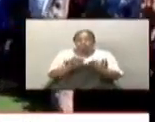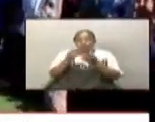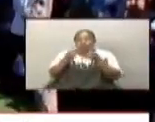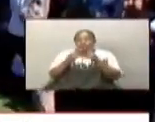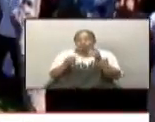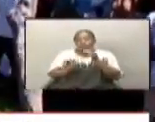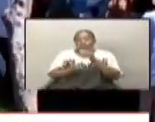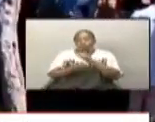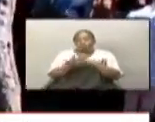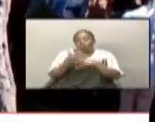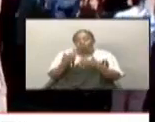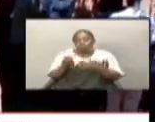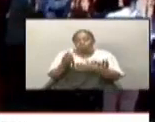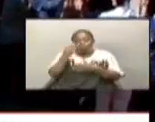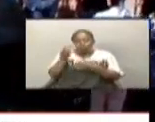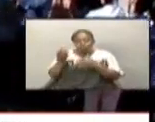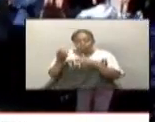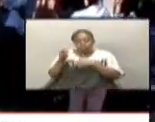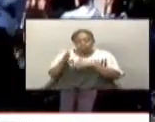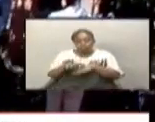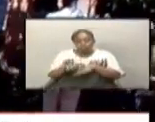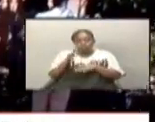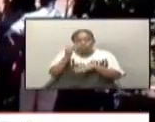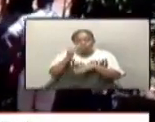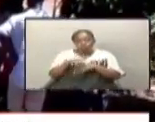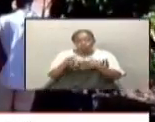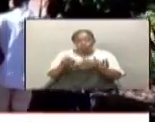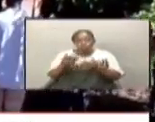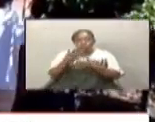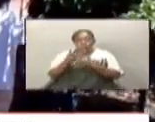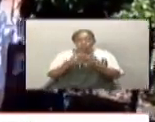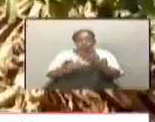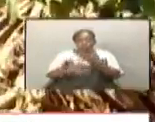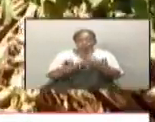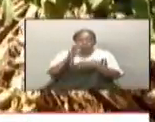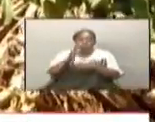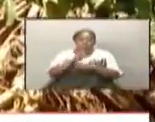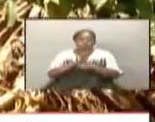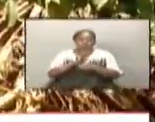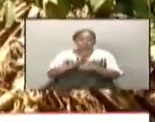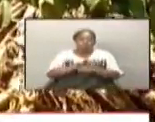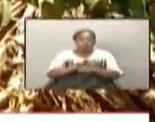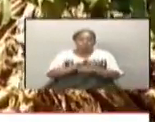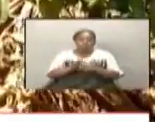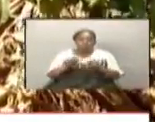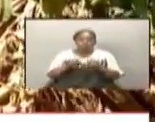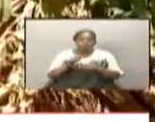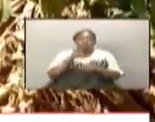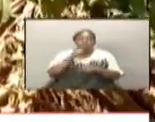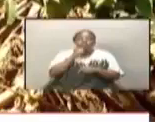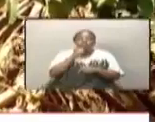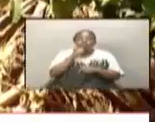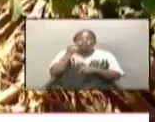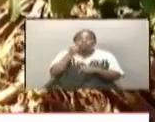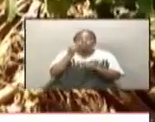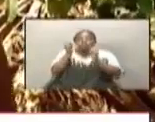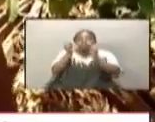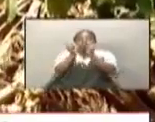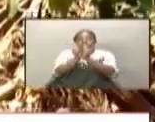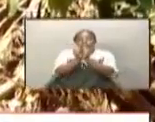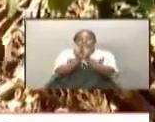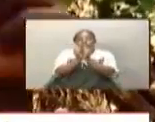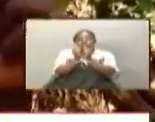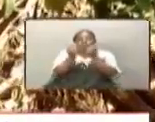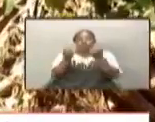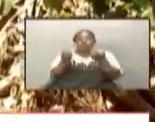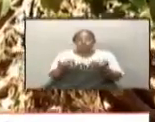makya tibasanze afudde oluvannyuma lw'okuvaamu omusaayi omungi. N'omwami gwe baakutta. Talina musango ne